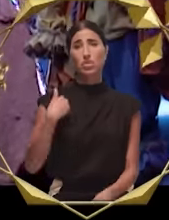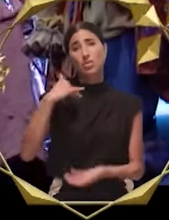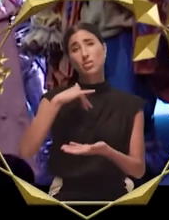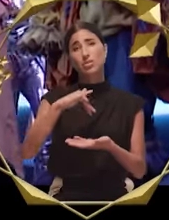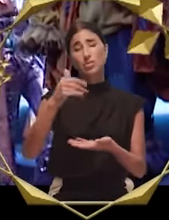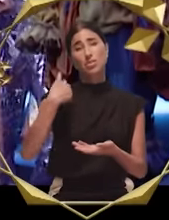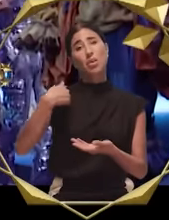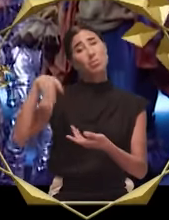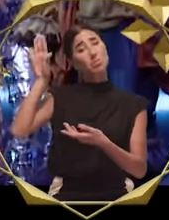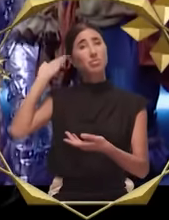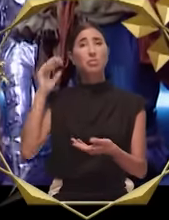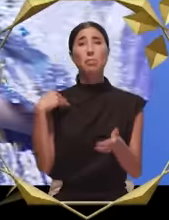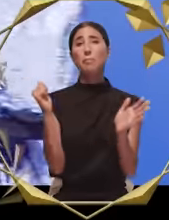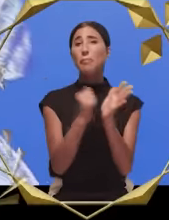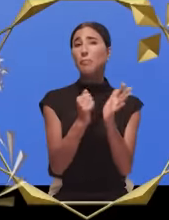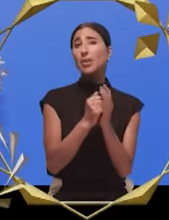جئتك كي